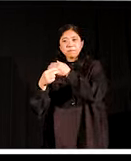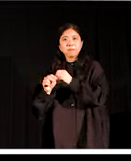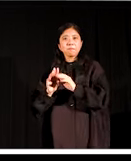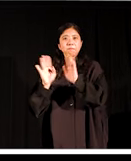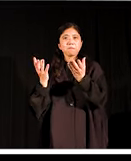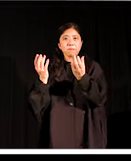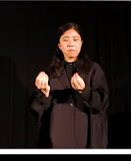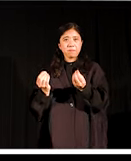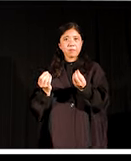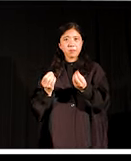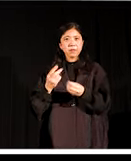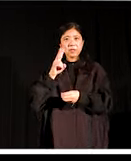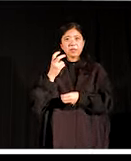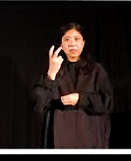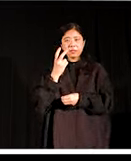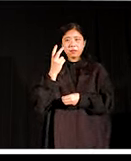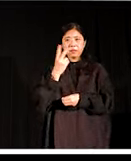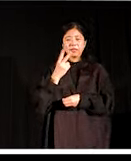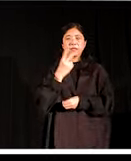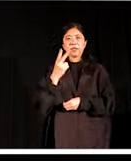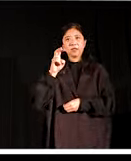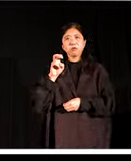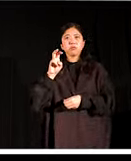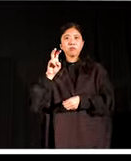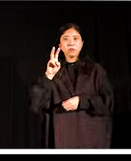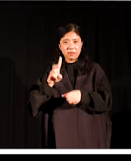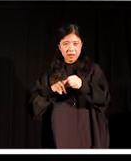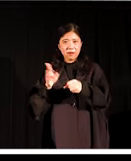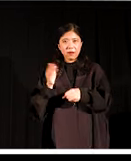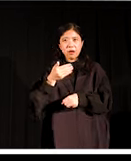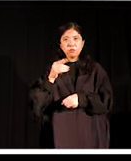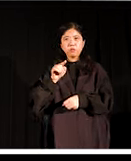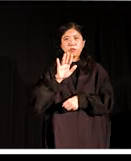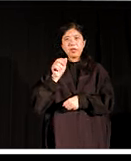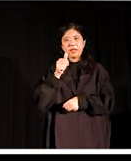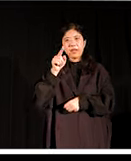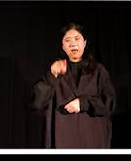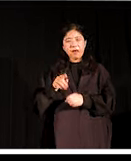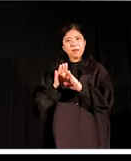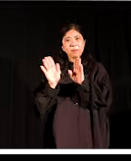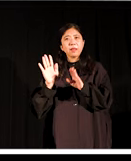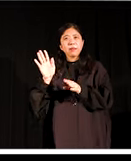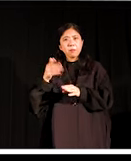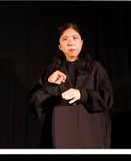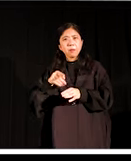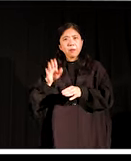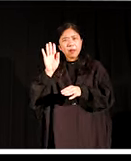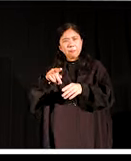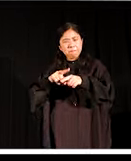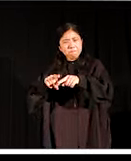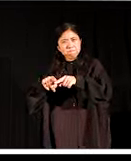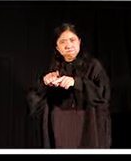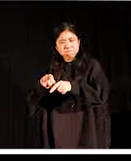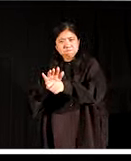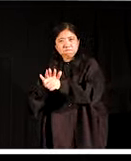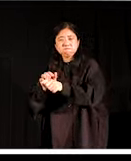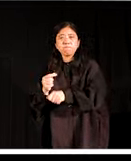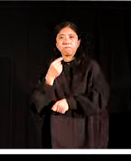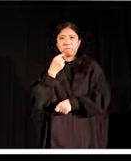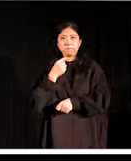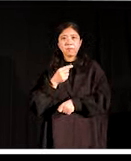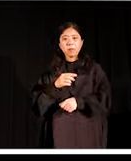2020年にクーデターが起こってからというものの医療活動かなり制限をされてるんですけどなんとか細細と続けていますであの